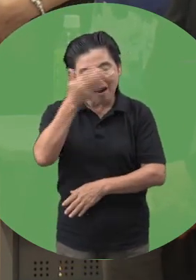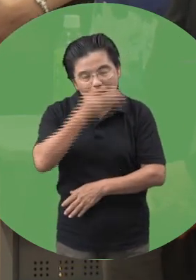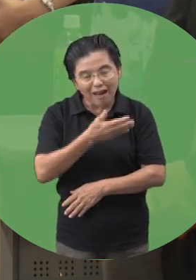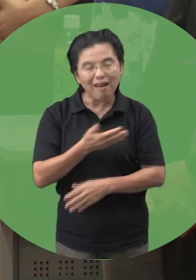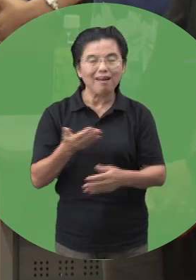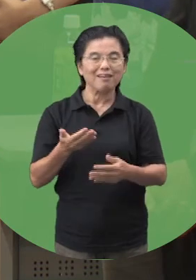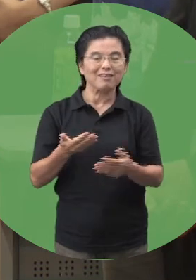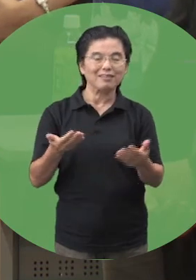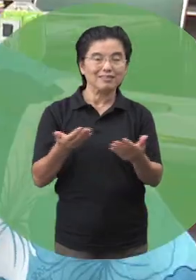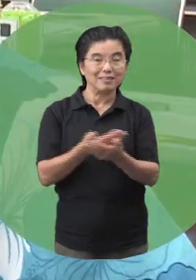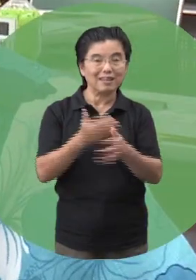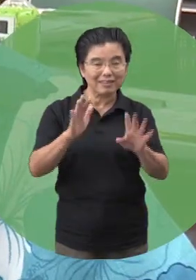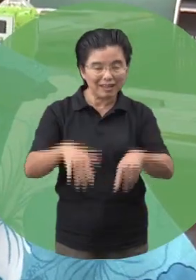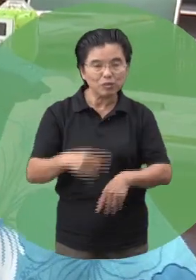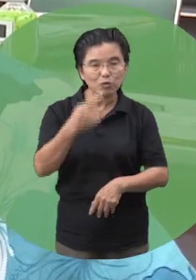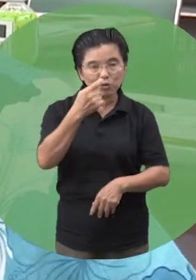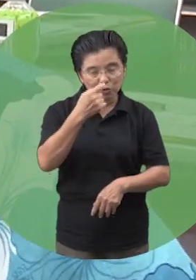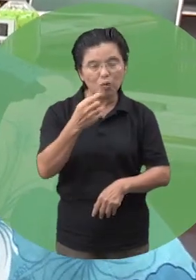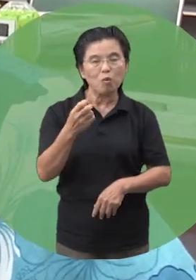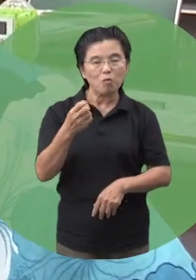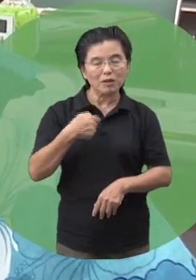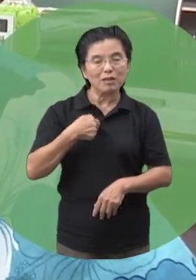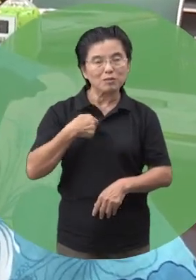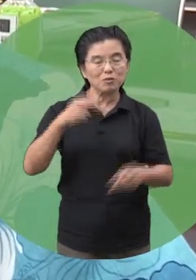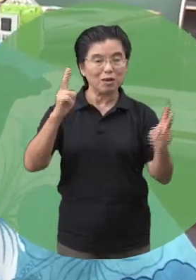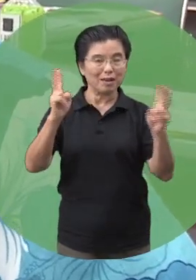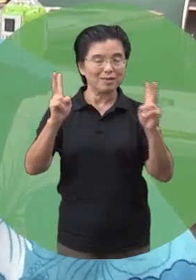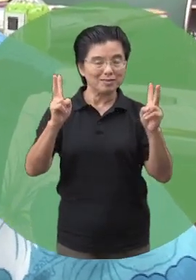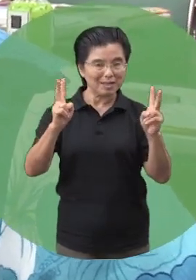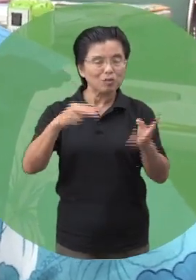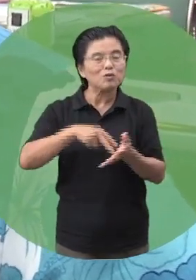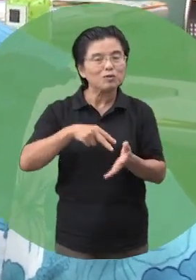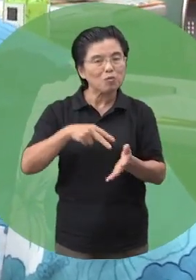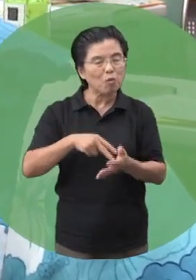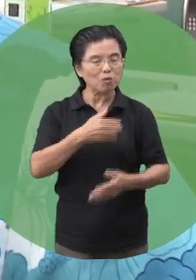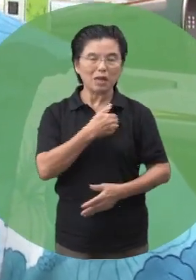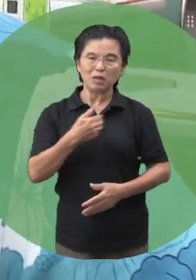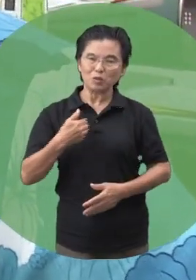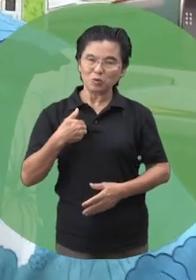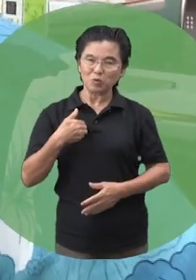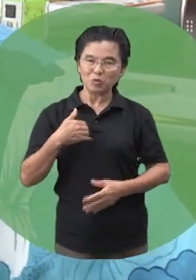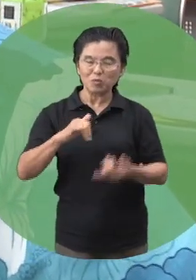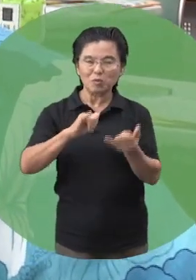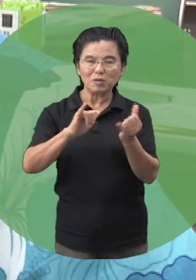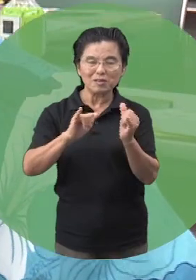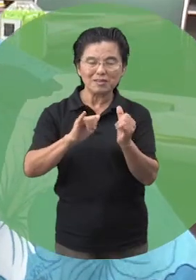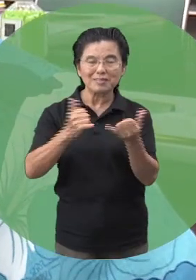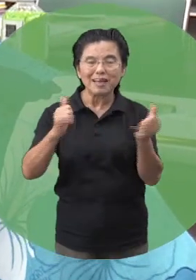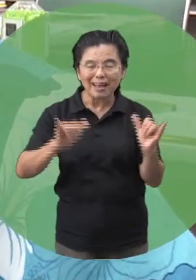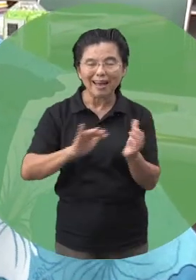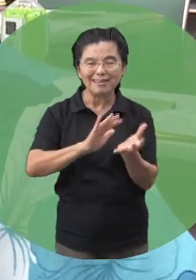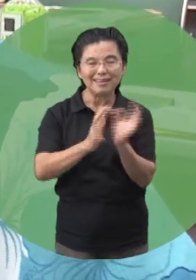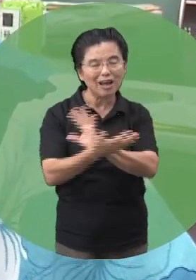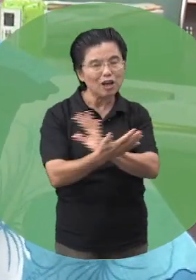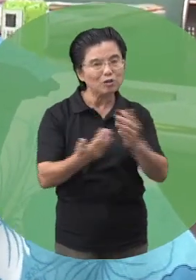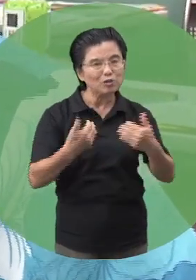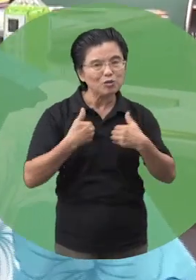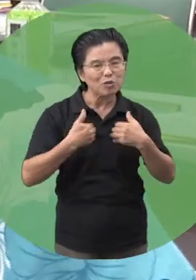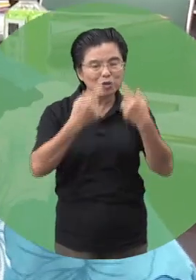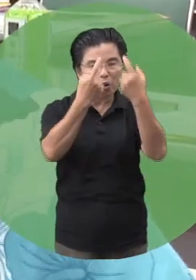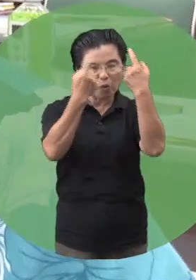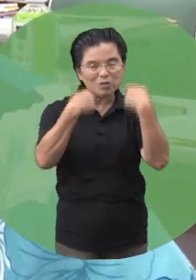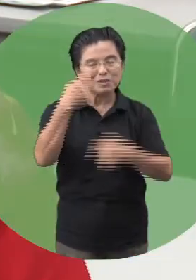う部分と、私たちもこういうことができますっていう社会にしないといけないんじゃないかなっていうのが個人的な感